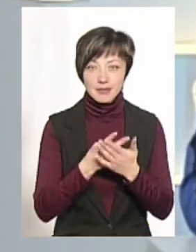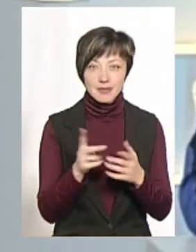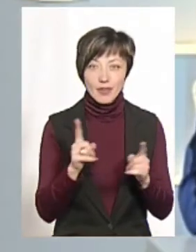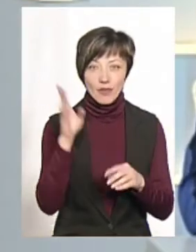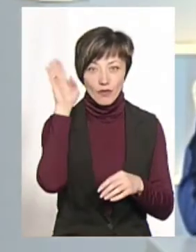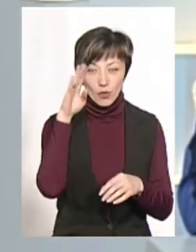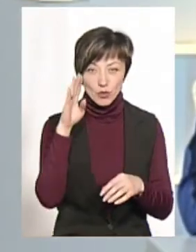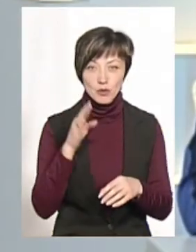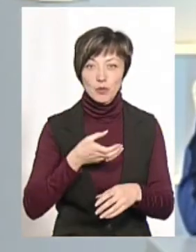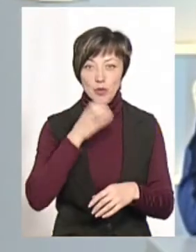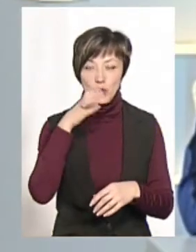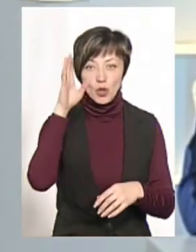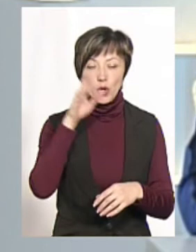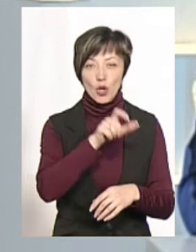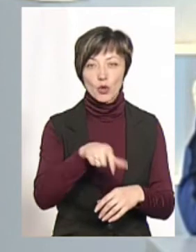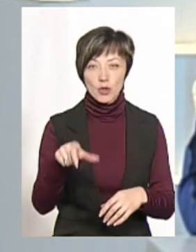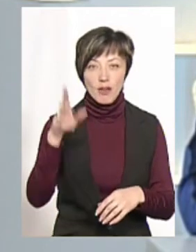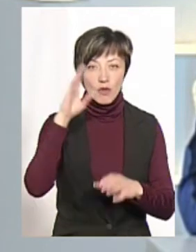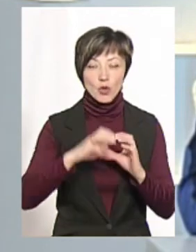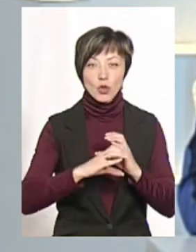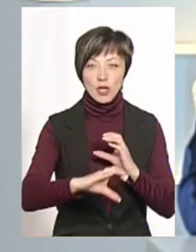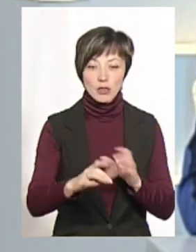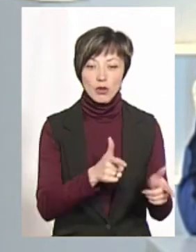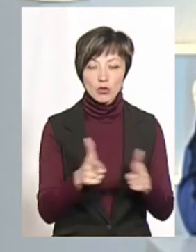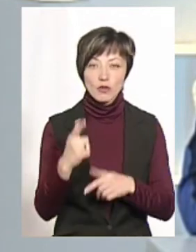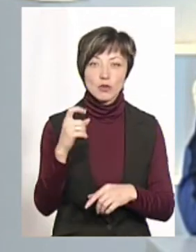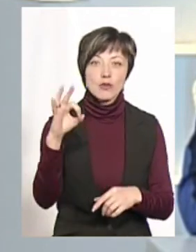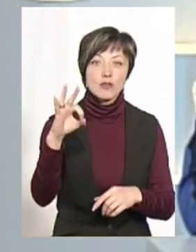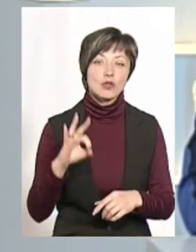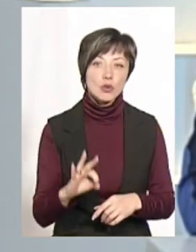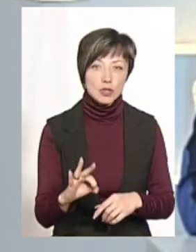побачивши, яку воду безпосередньо п'ють люди. Водогін готовий на 100%.